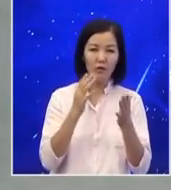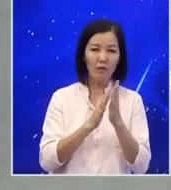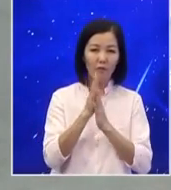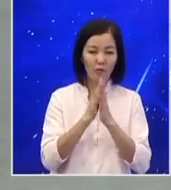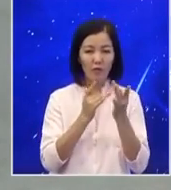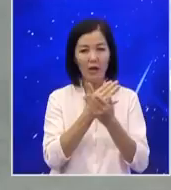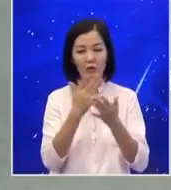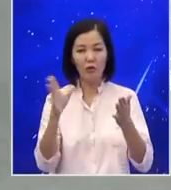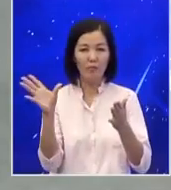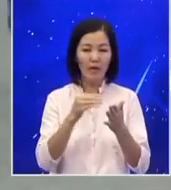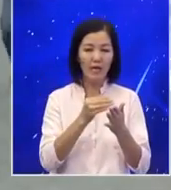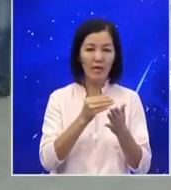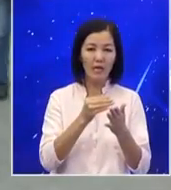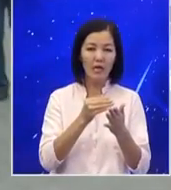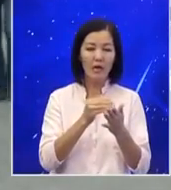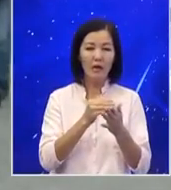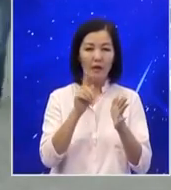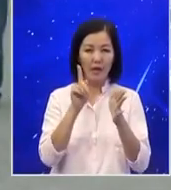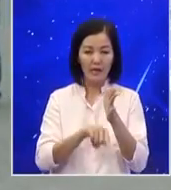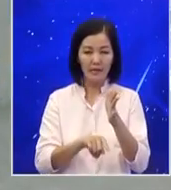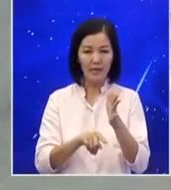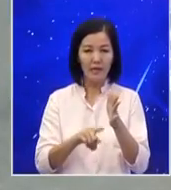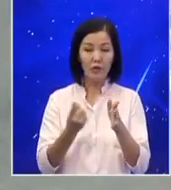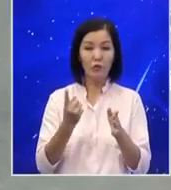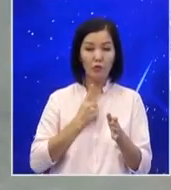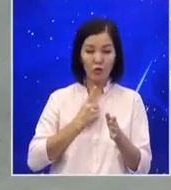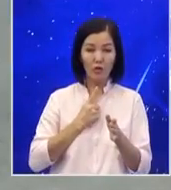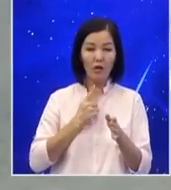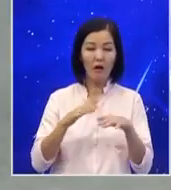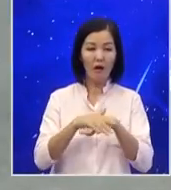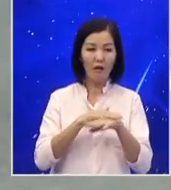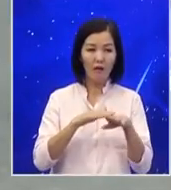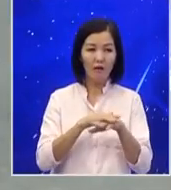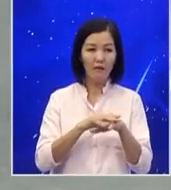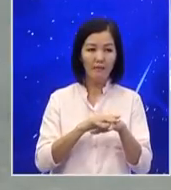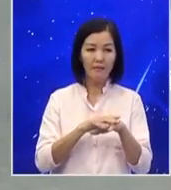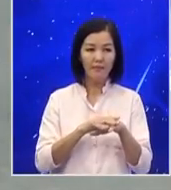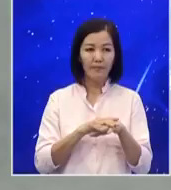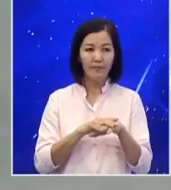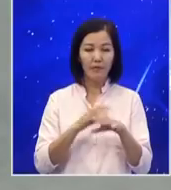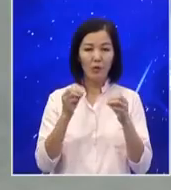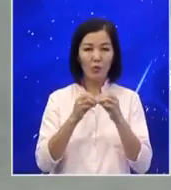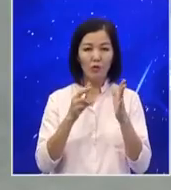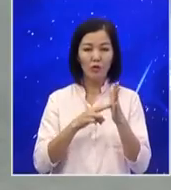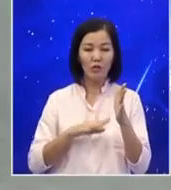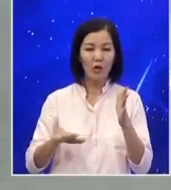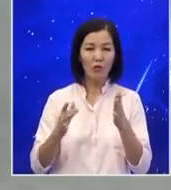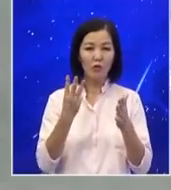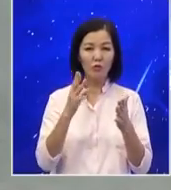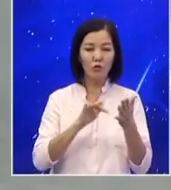өте күтеді біздің жетісудің өнімдерін. Сондықтан біз 17 аудан мен 3